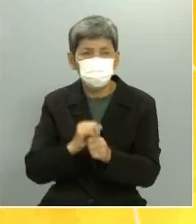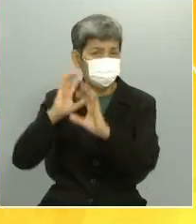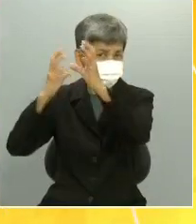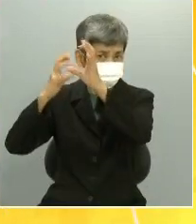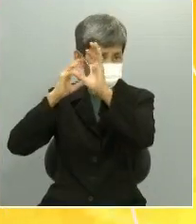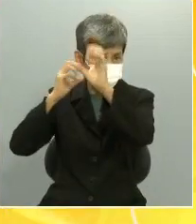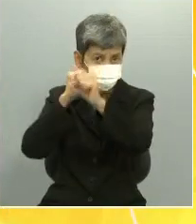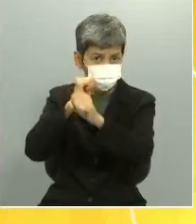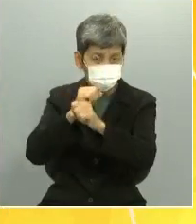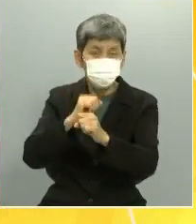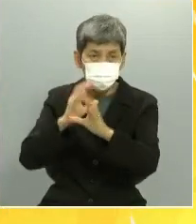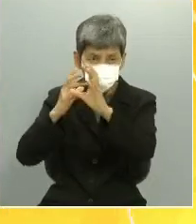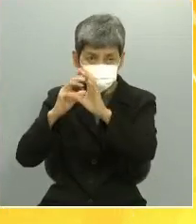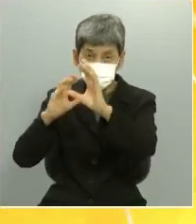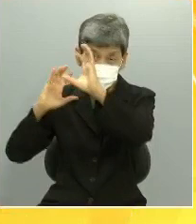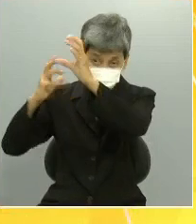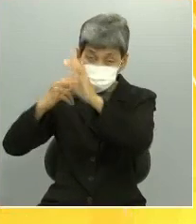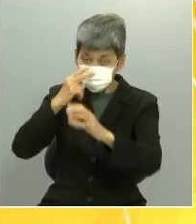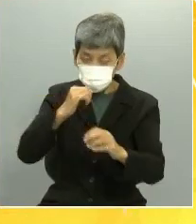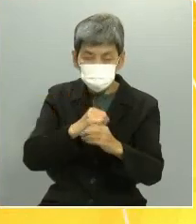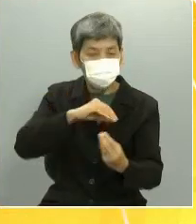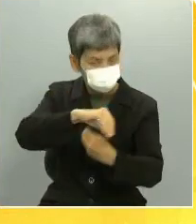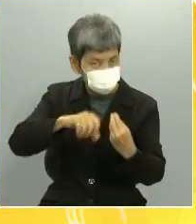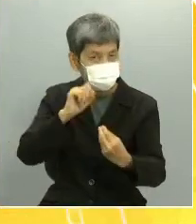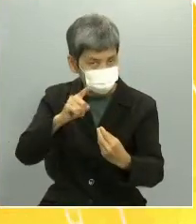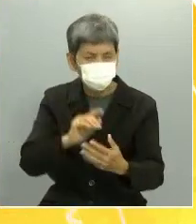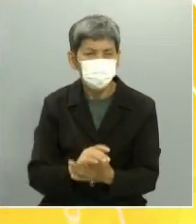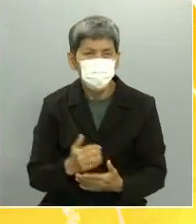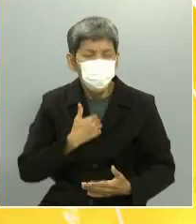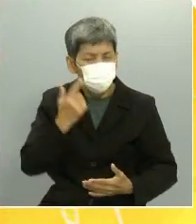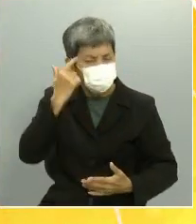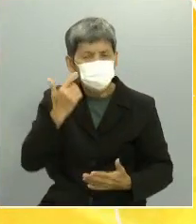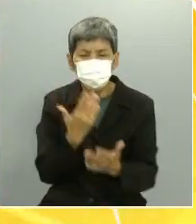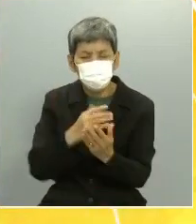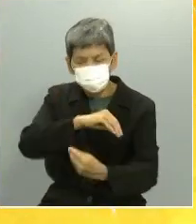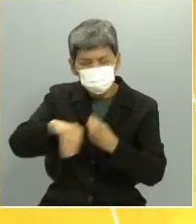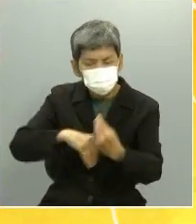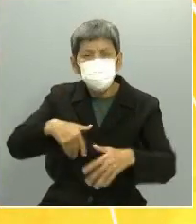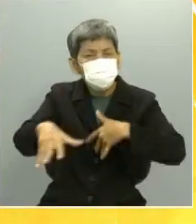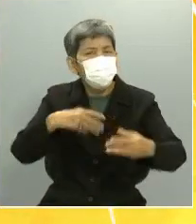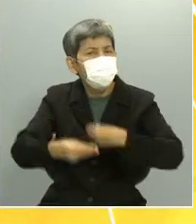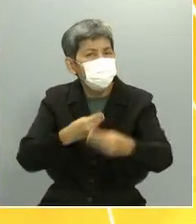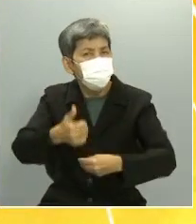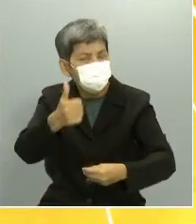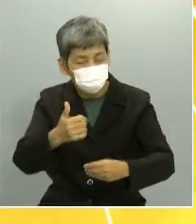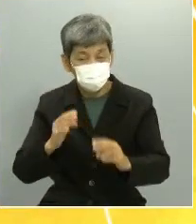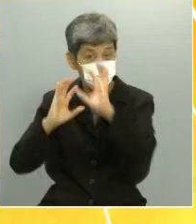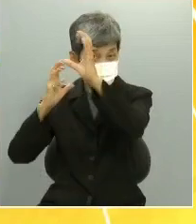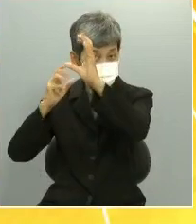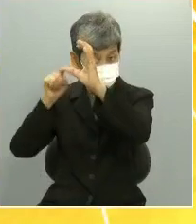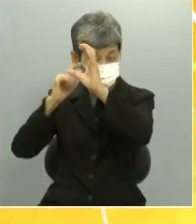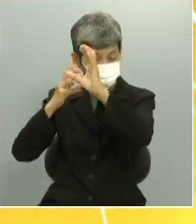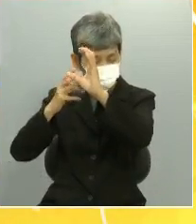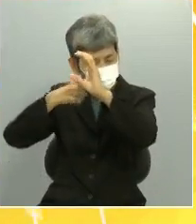องในมิติของศิลปะอย่างเดียวแต่มองถึงเศรษฐกิจด้วยผมว่านี่ก็เป็นวิธีที่กระจายรายได้ลงพื้นที่เหมือนกันเพราะผมว่าหนังกลางแปลงเป็นมิติที่ลึกกว่